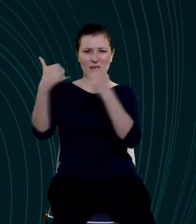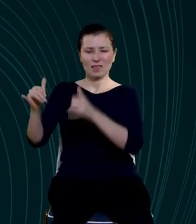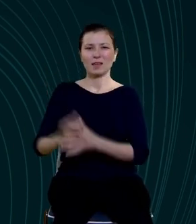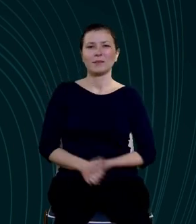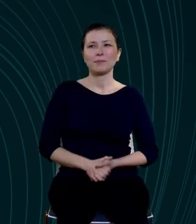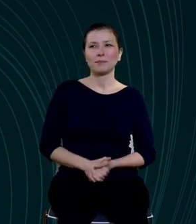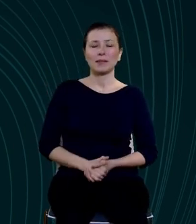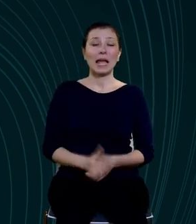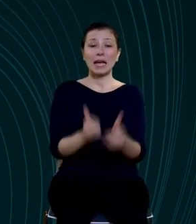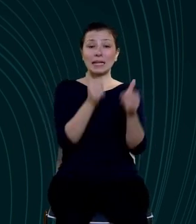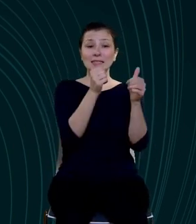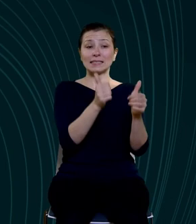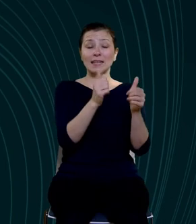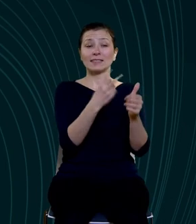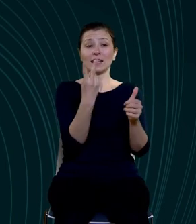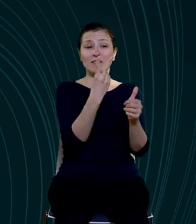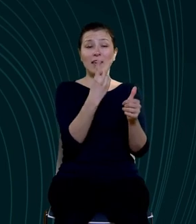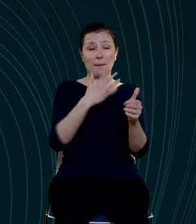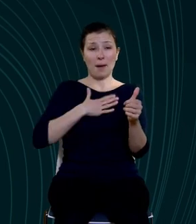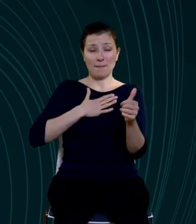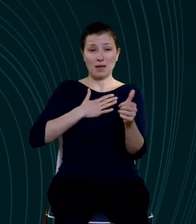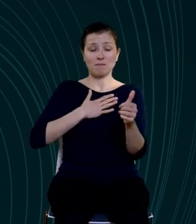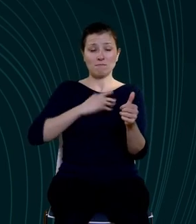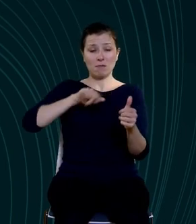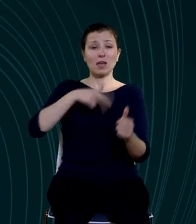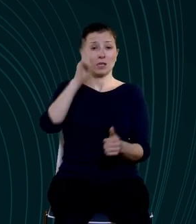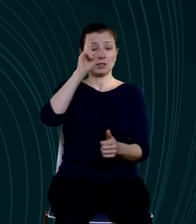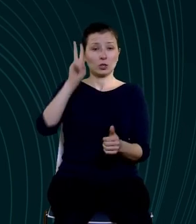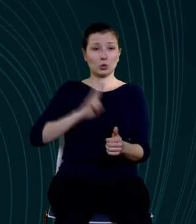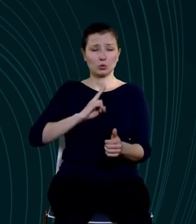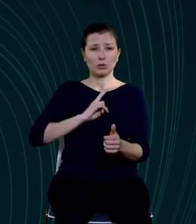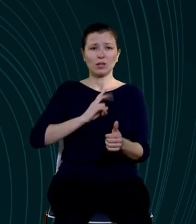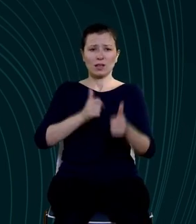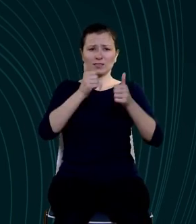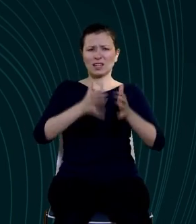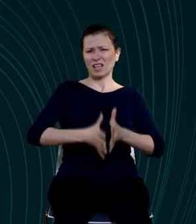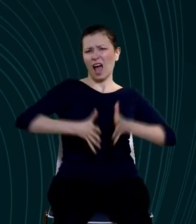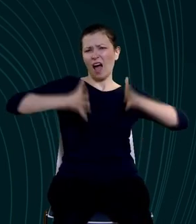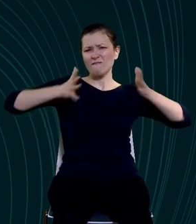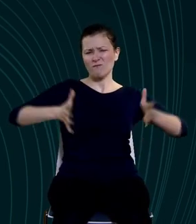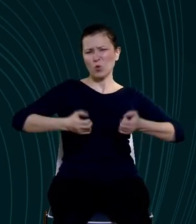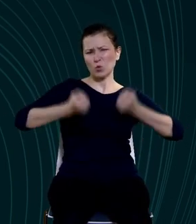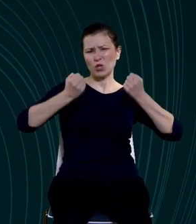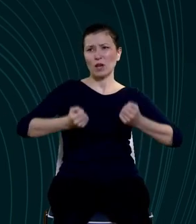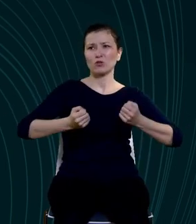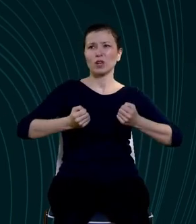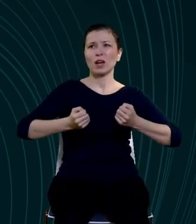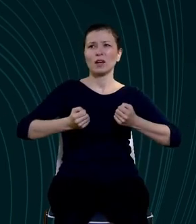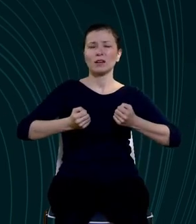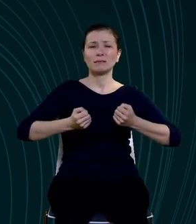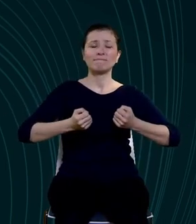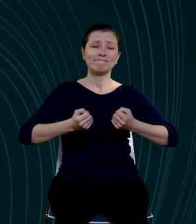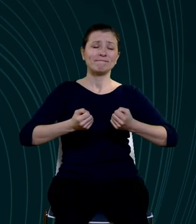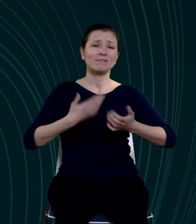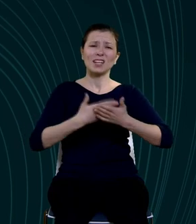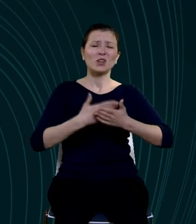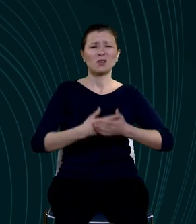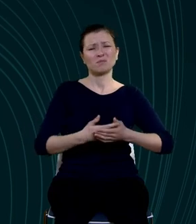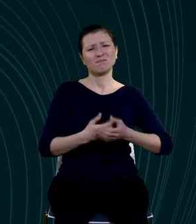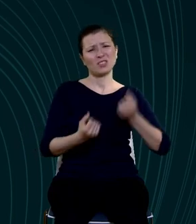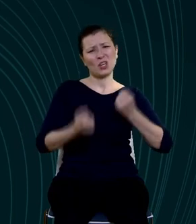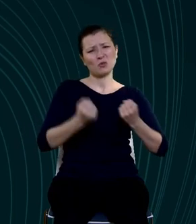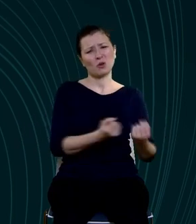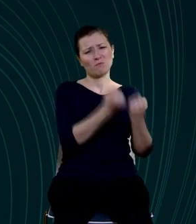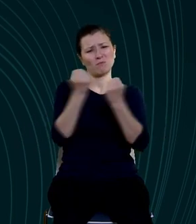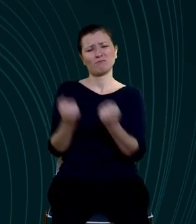chwili dwie w posiadaniu Instytutu. No, są zdecydowanie większe, zdecydowanie cięższe, a przez to niestety mniej mobilne, więc to